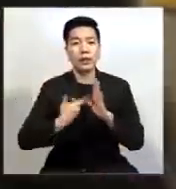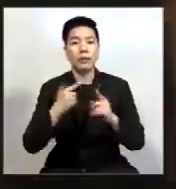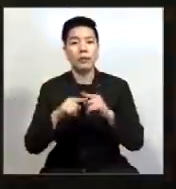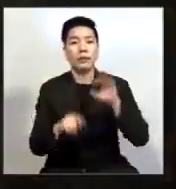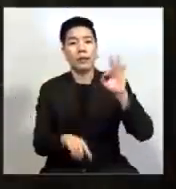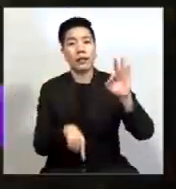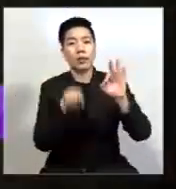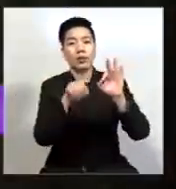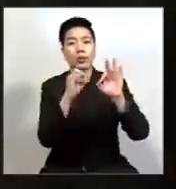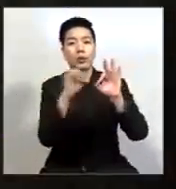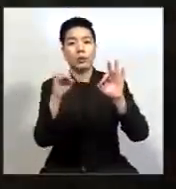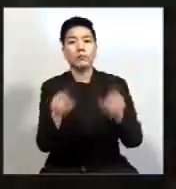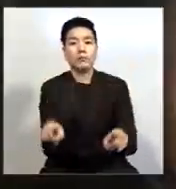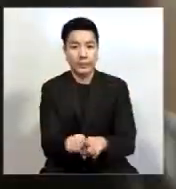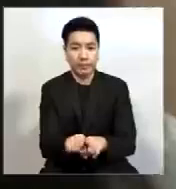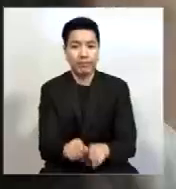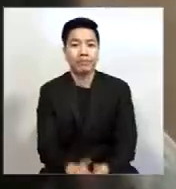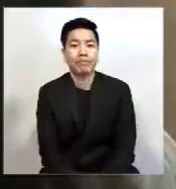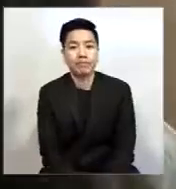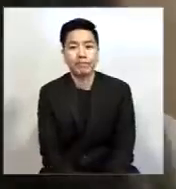า 9:00 เช่นเดียวกัน